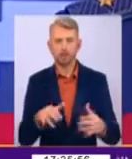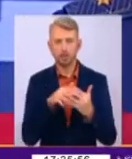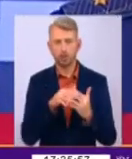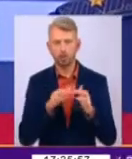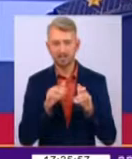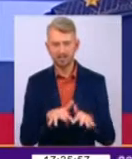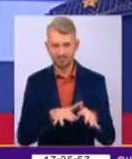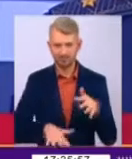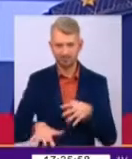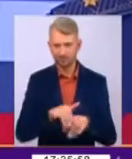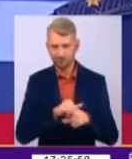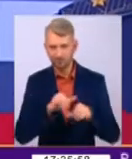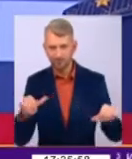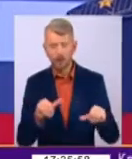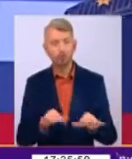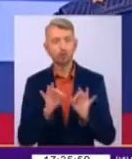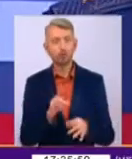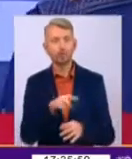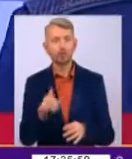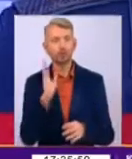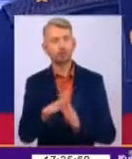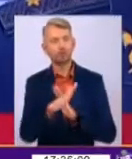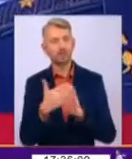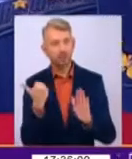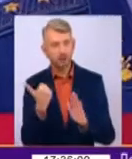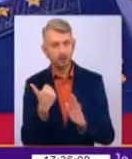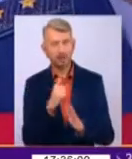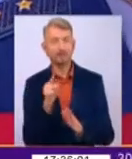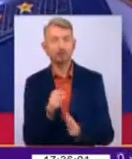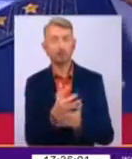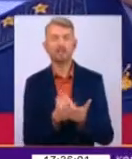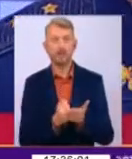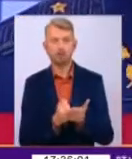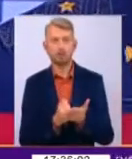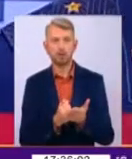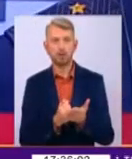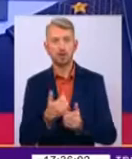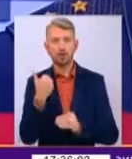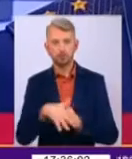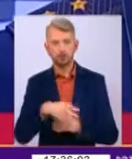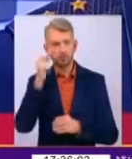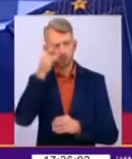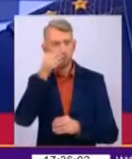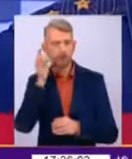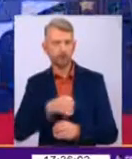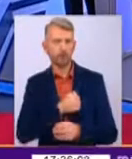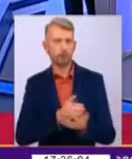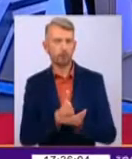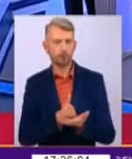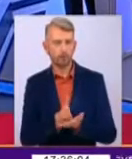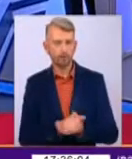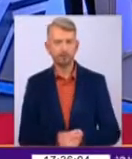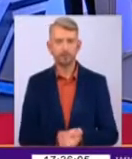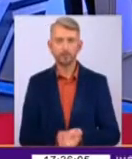дій, то безумовно їх будуть призвати з цього резерву вже навченими військовослужбовцями.